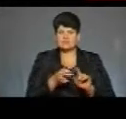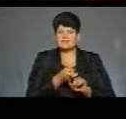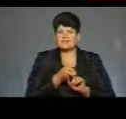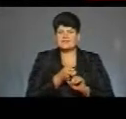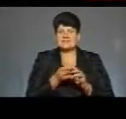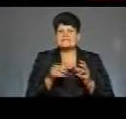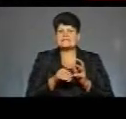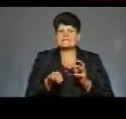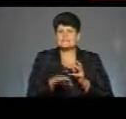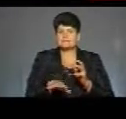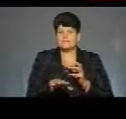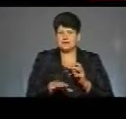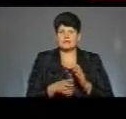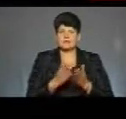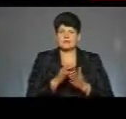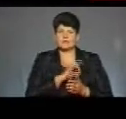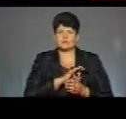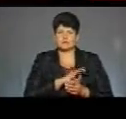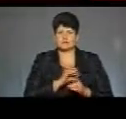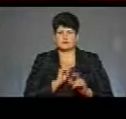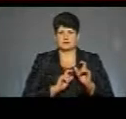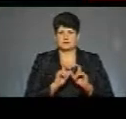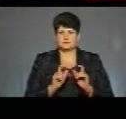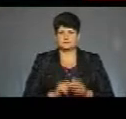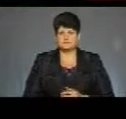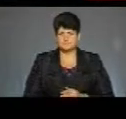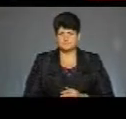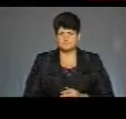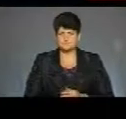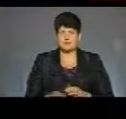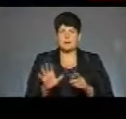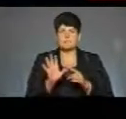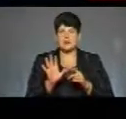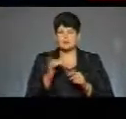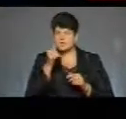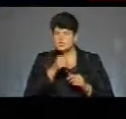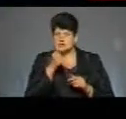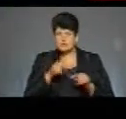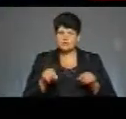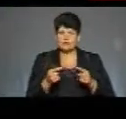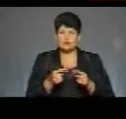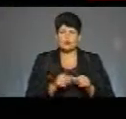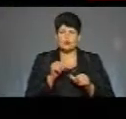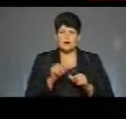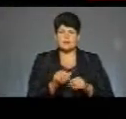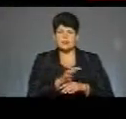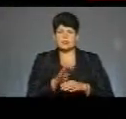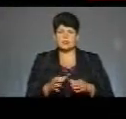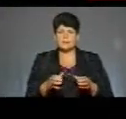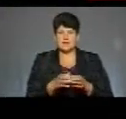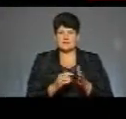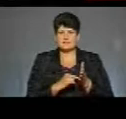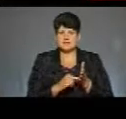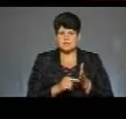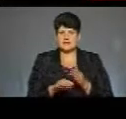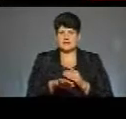земельною ділянкою, яка знаходиться в користуванні вишу. П'яту річницю створення Тернопільської окремої артилерійської бригади відзначили